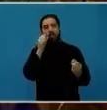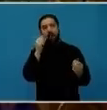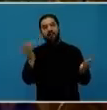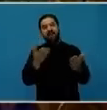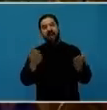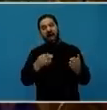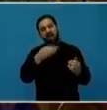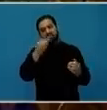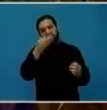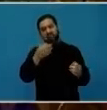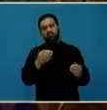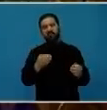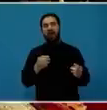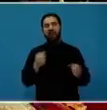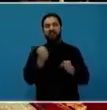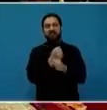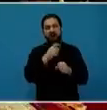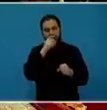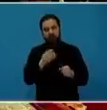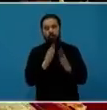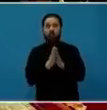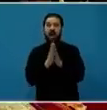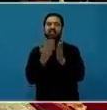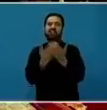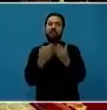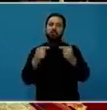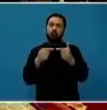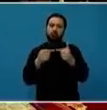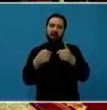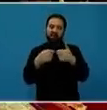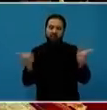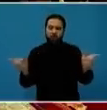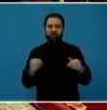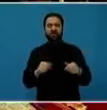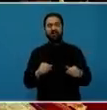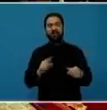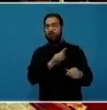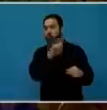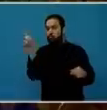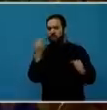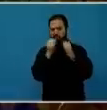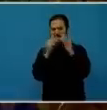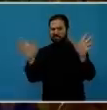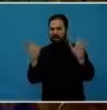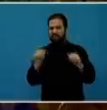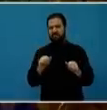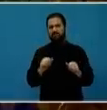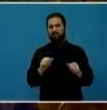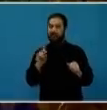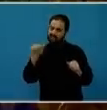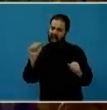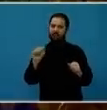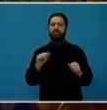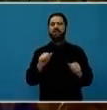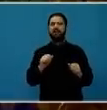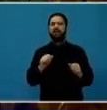Exact. Rugați-vă pentru cei ce vă vatămă, pentru cei ce vă necășesc. Exact. Așa. Și